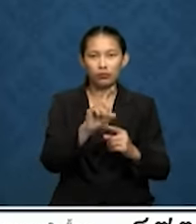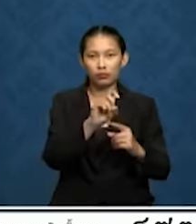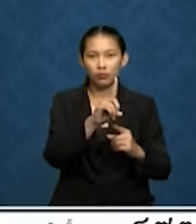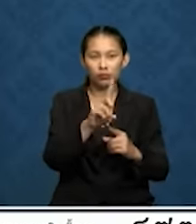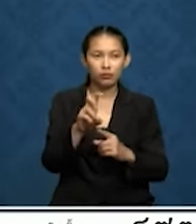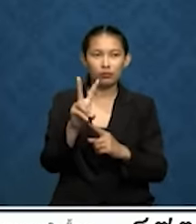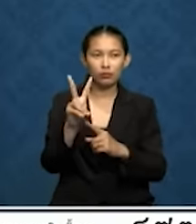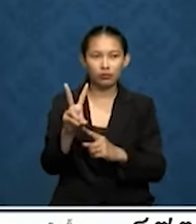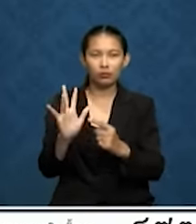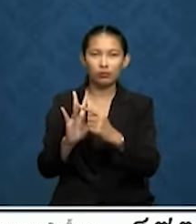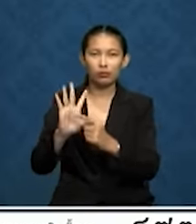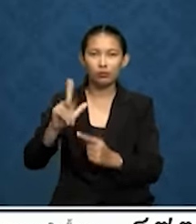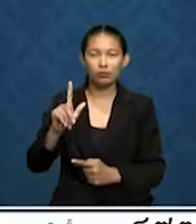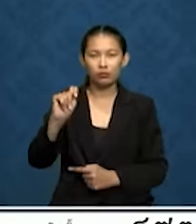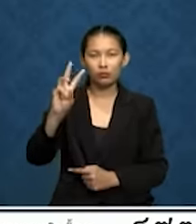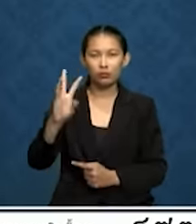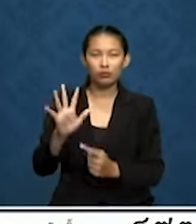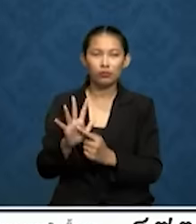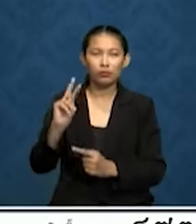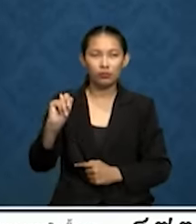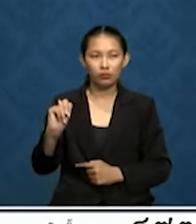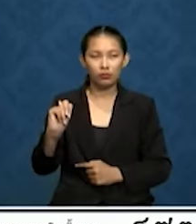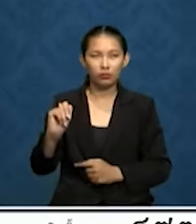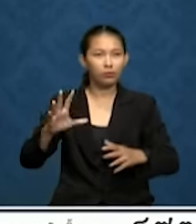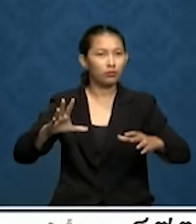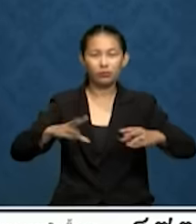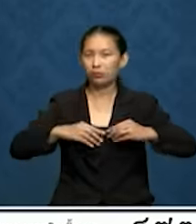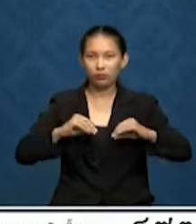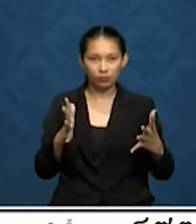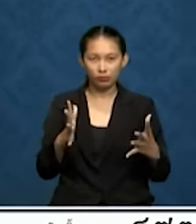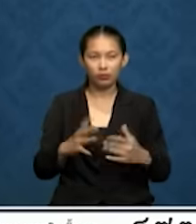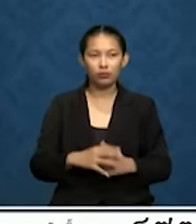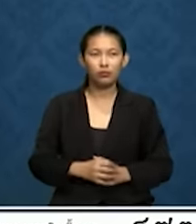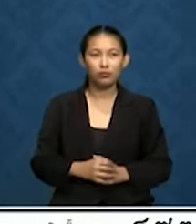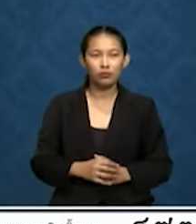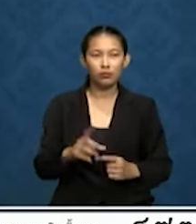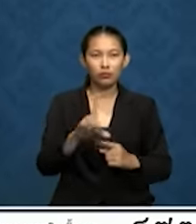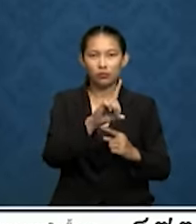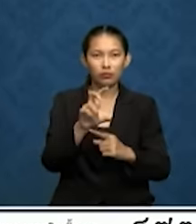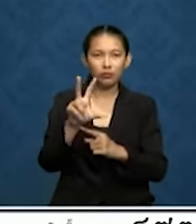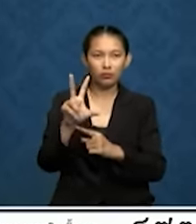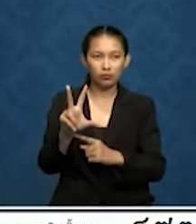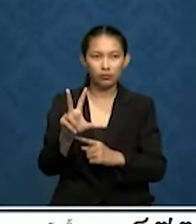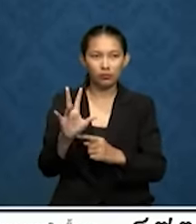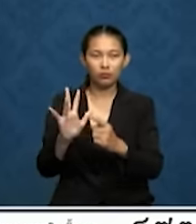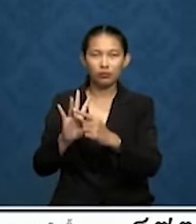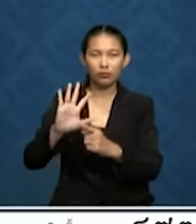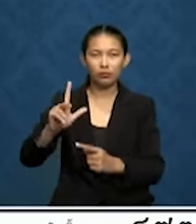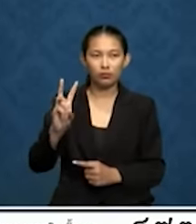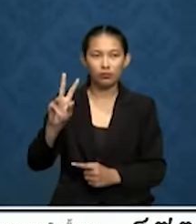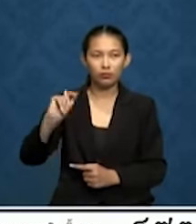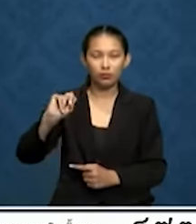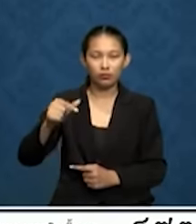102นายเชตวันเตือประโคน ไม่เห็นชอบครับ 103นายชเวง